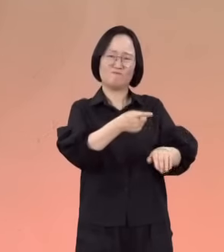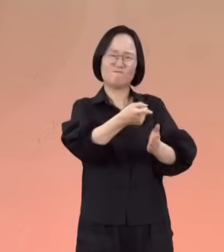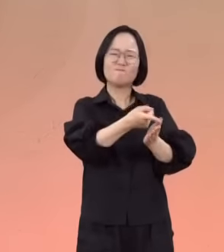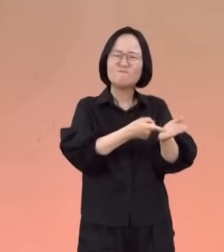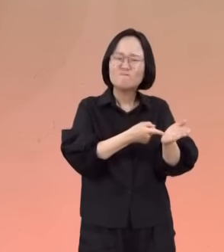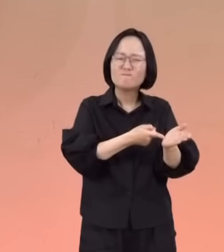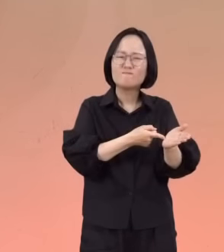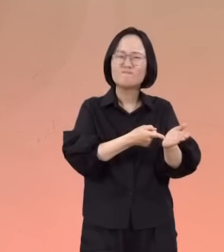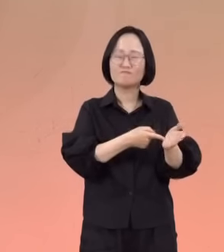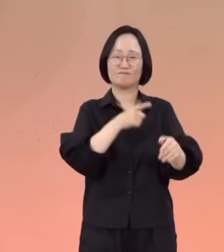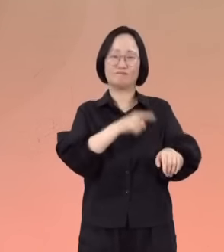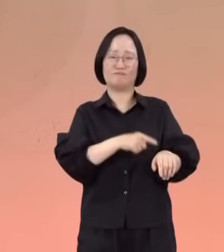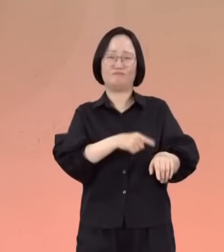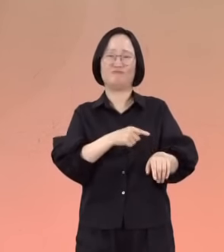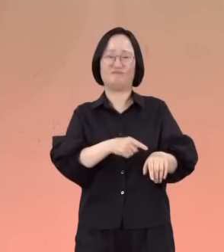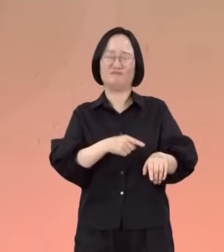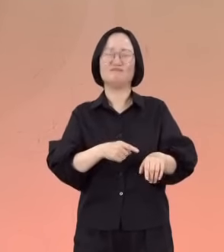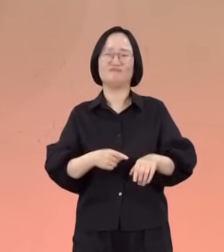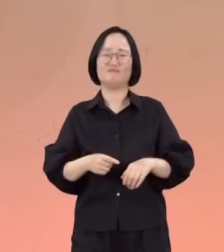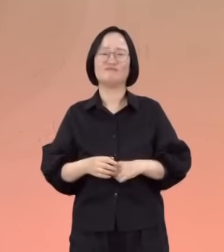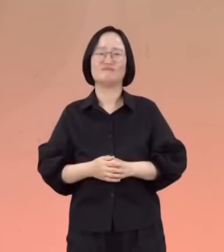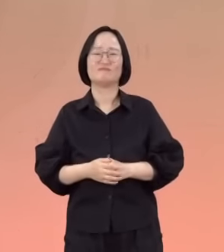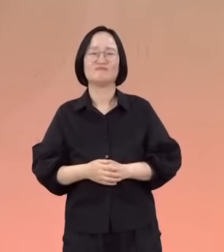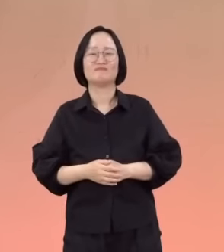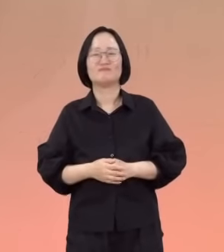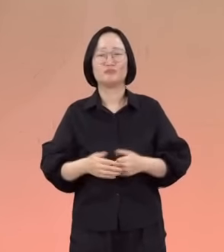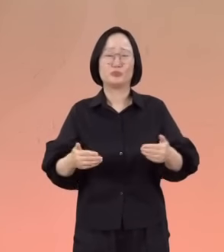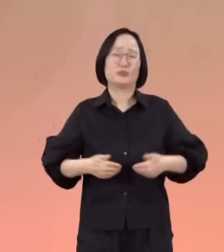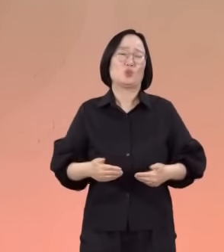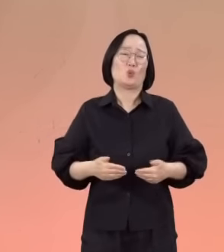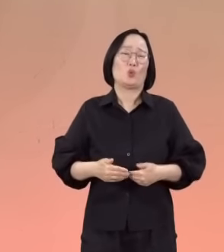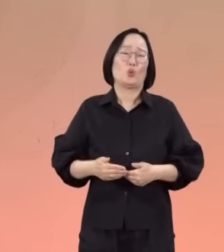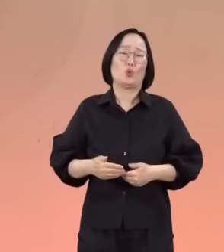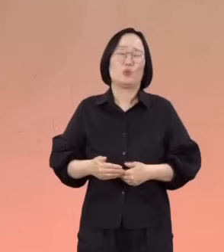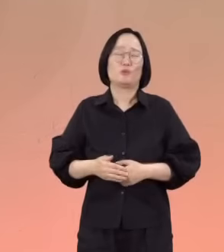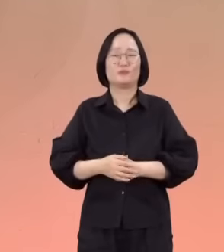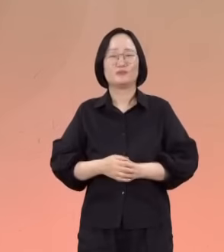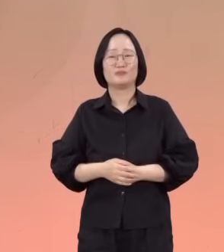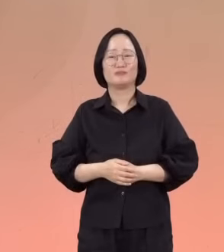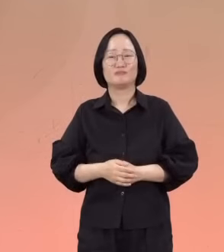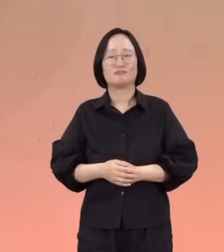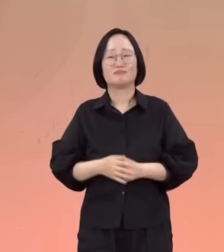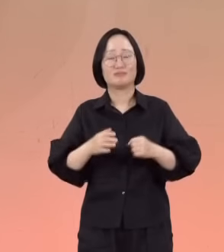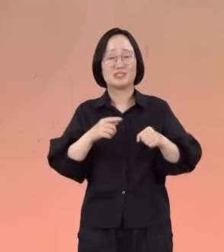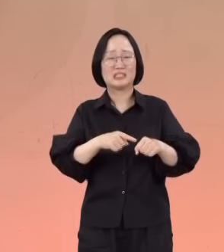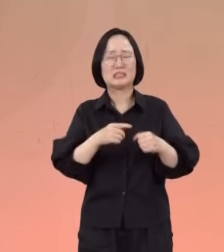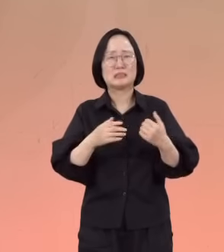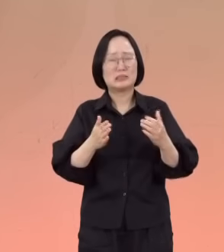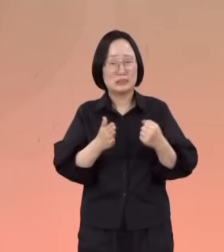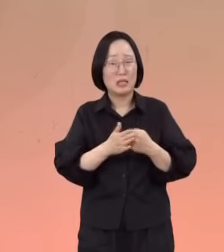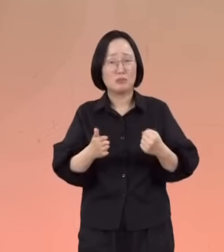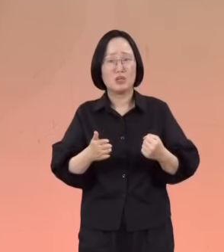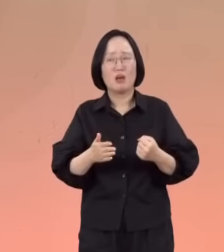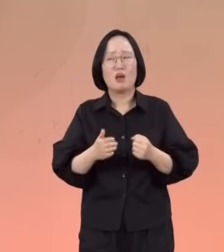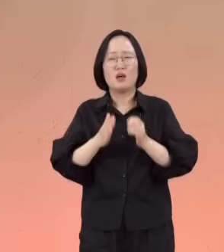상황이니까 의사가 이거 방법이 없다 이거 잘라내야 된다 그러면 얼마나 간절했어요